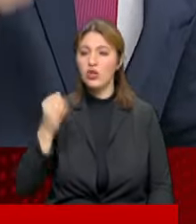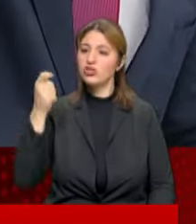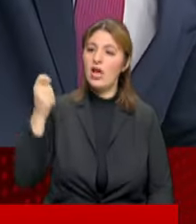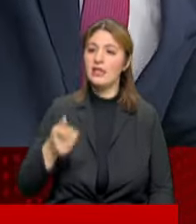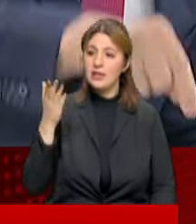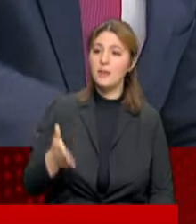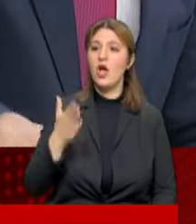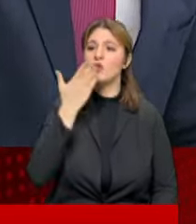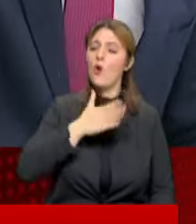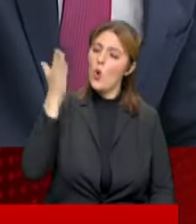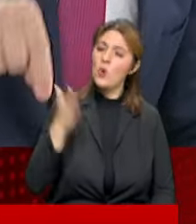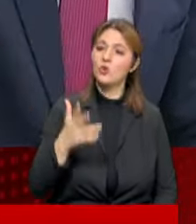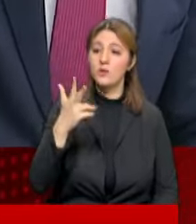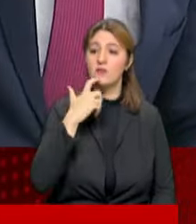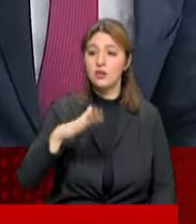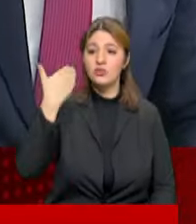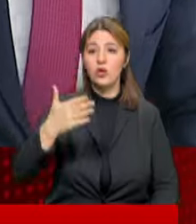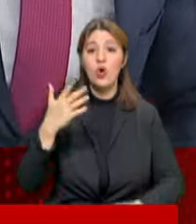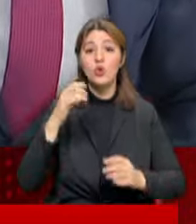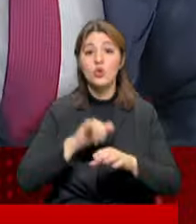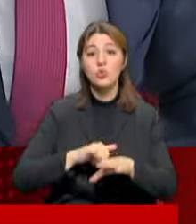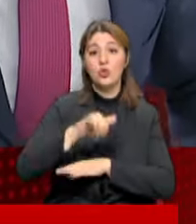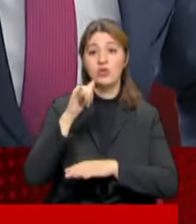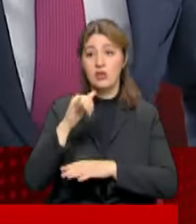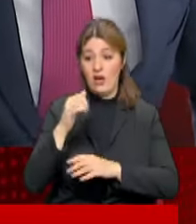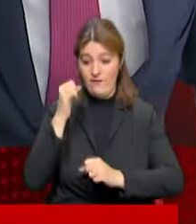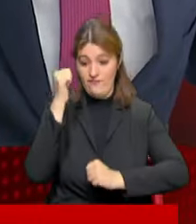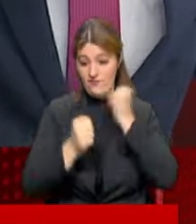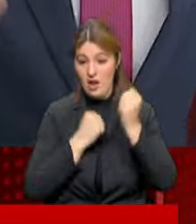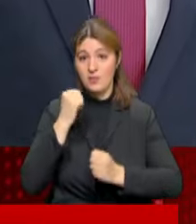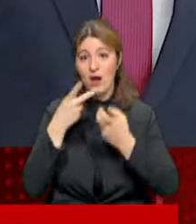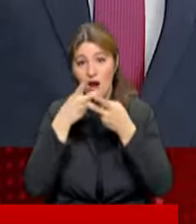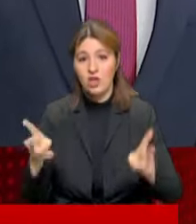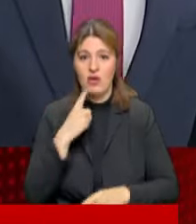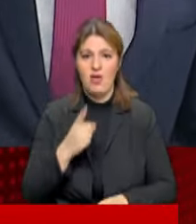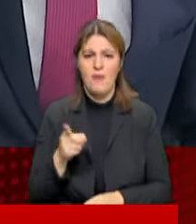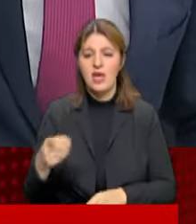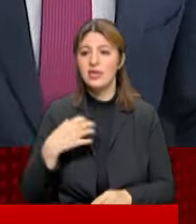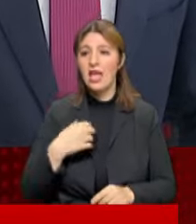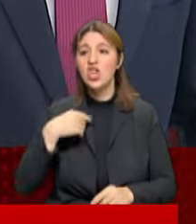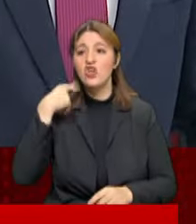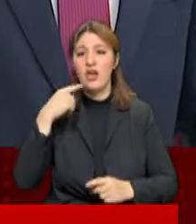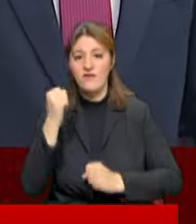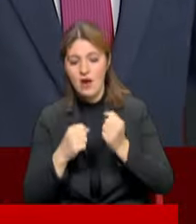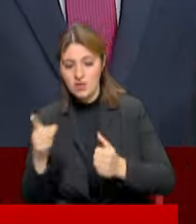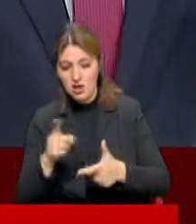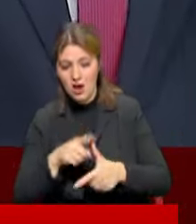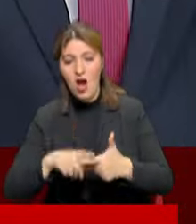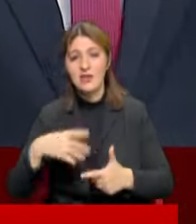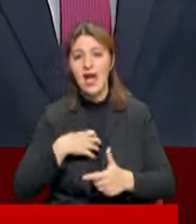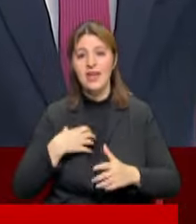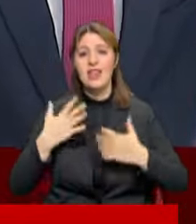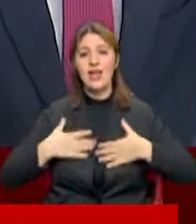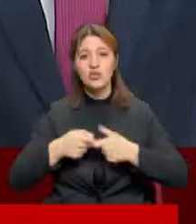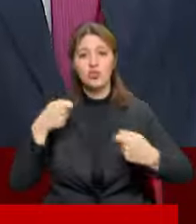koşullarında yokluklara rağmen 3 yıl sonra uçak fabrikasını milli uçak fabrikası kendi şekerı kendi